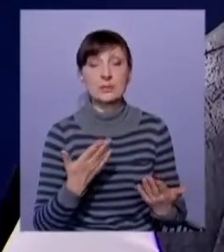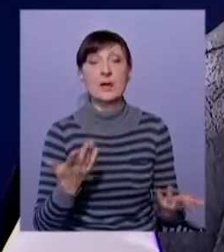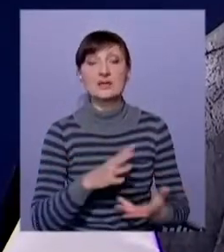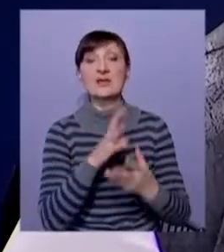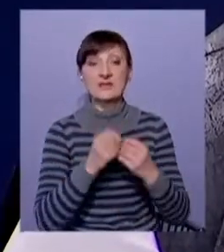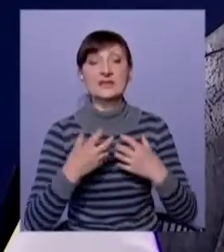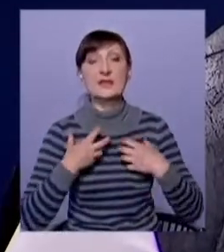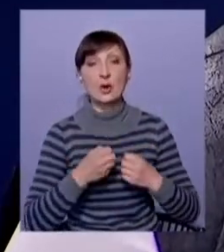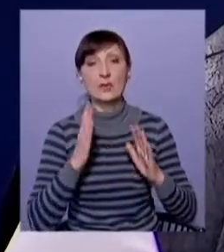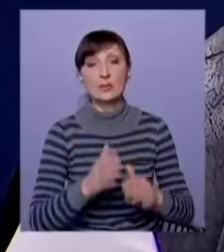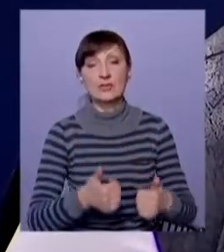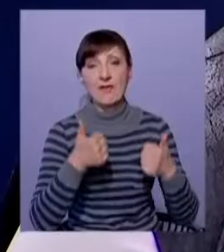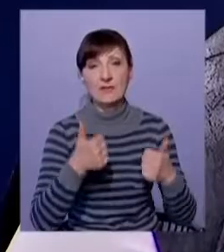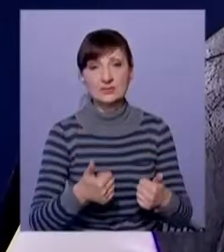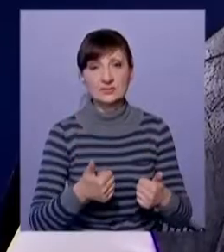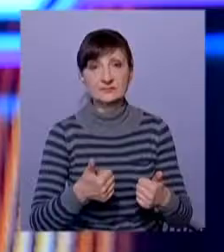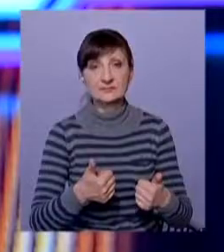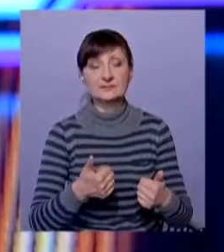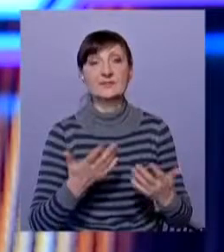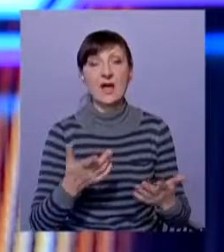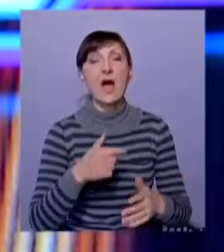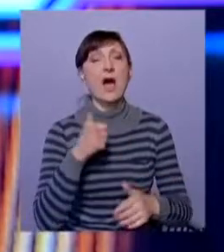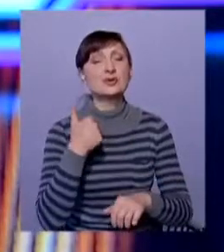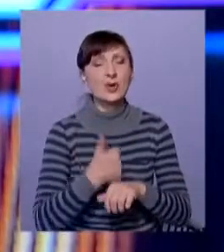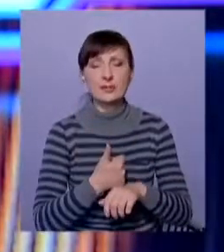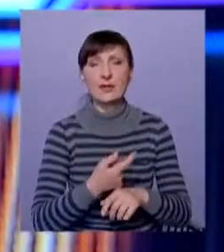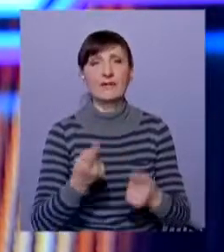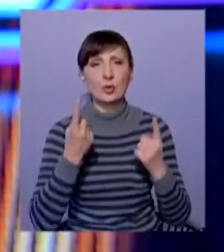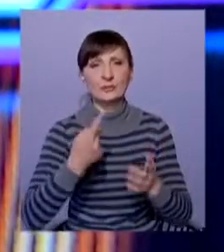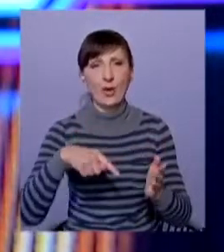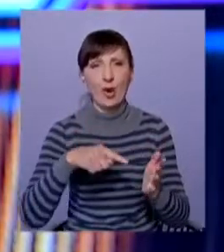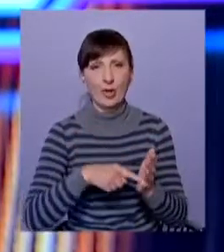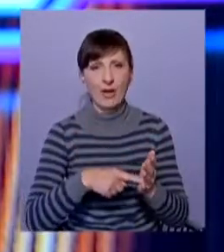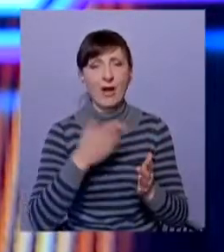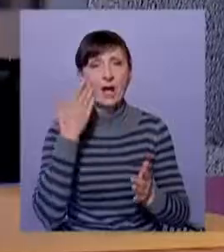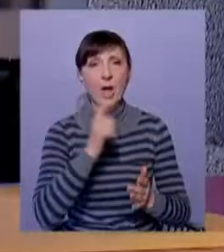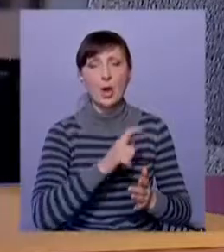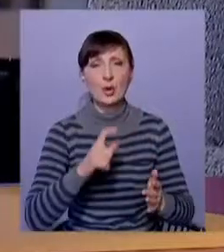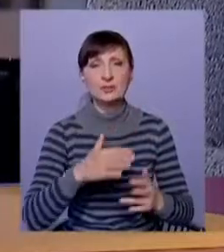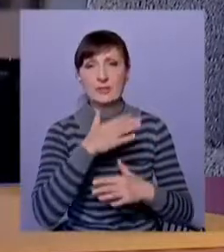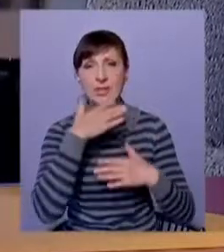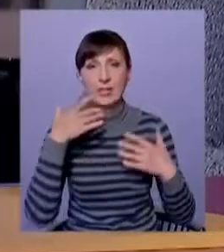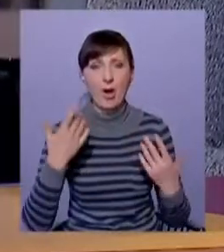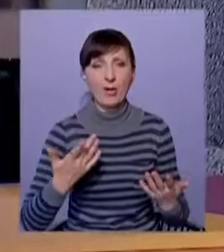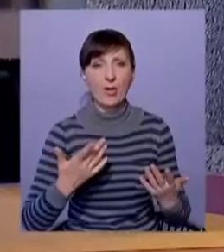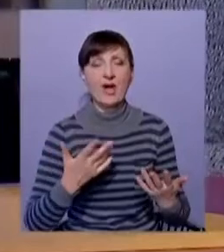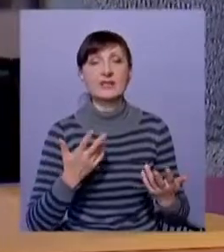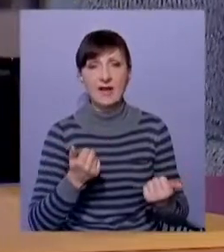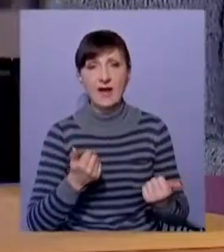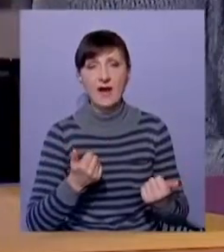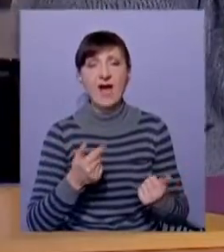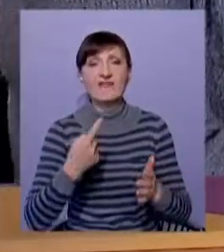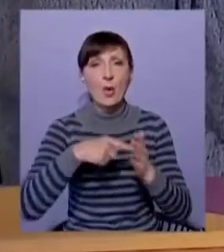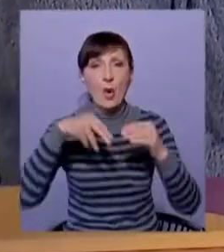соответственно, и здоровье твое будет на ушах. Особенно в крупных городах раздражителей много. Да, урбанизация, свои факторы, то